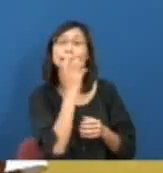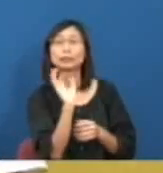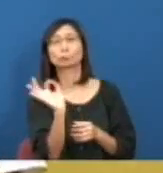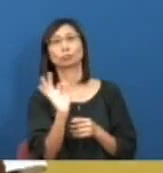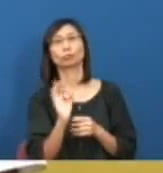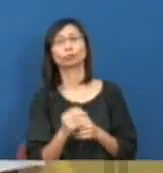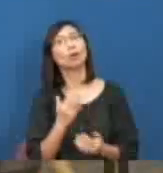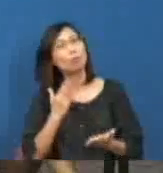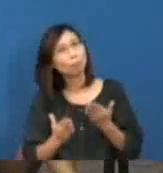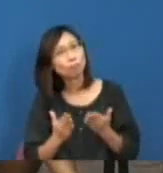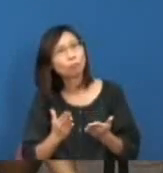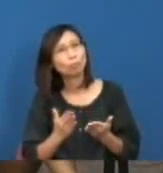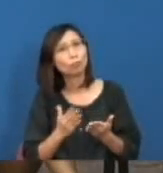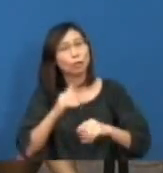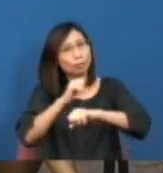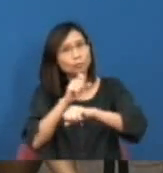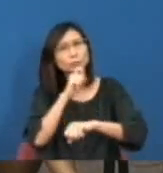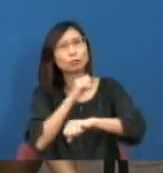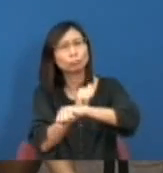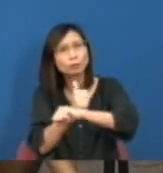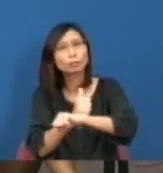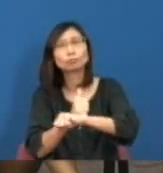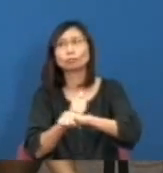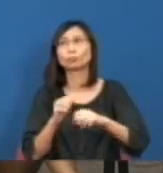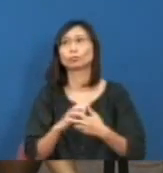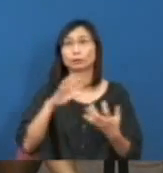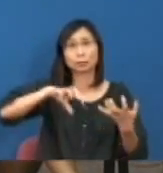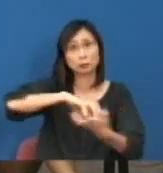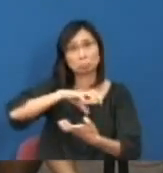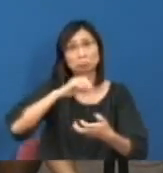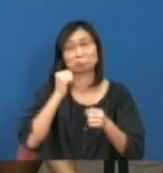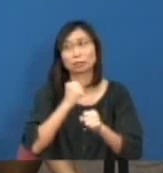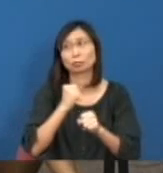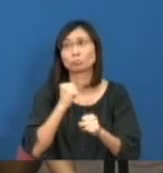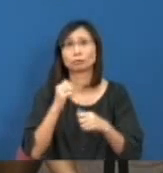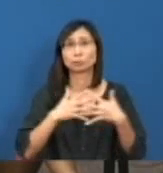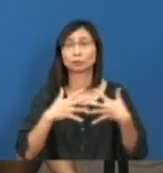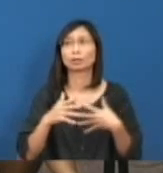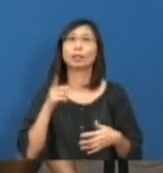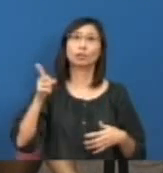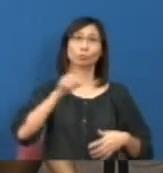搞嘢。如果搞嘢就大件事，不如叫佢取消。佢就自己揸咗主意咯，阿哥，百幾人喎，阿哥。